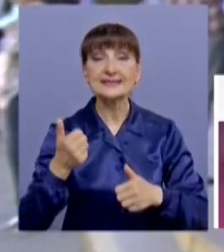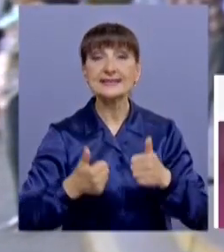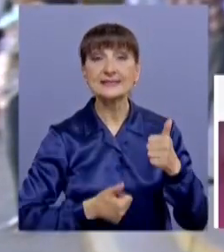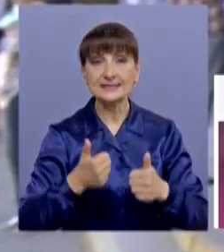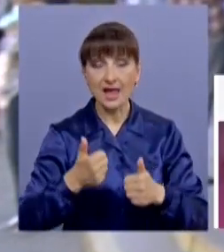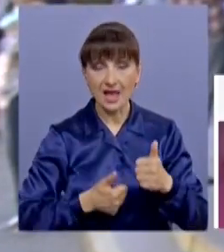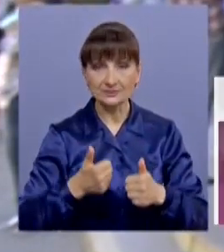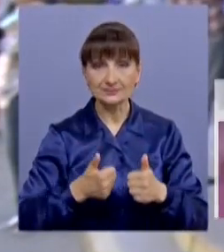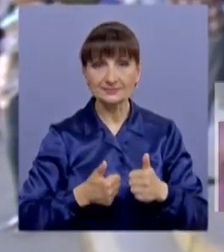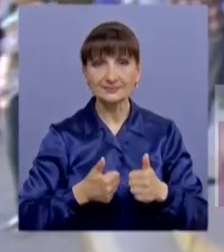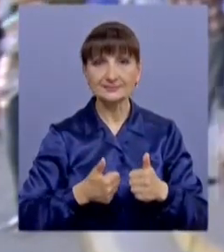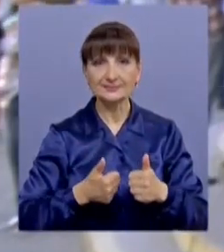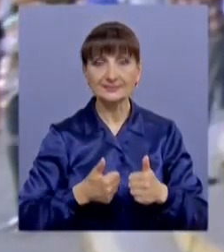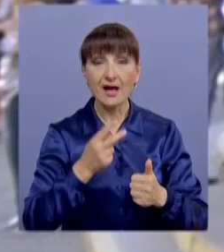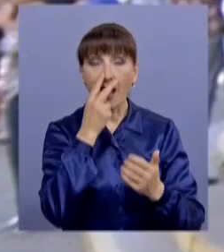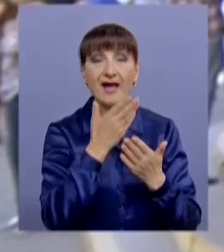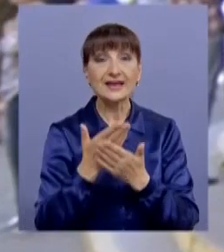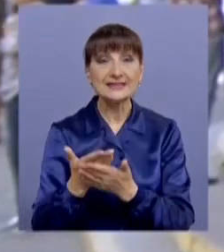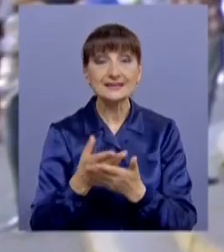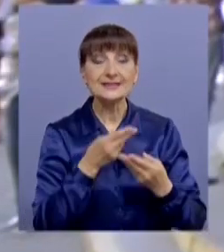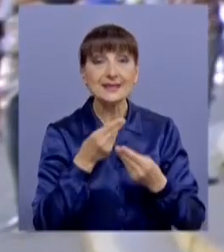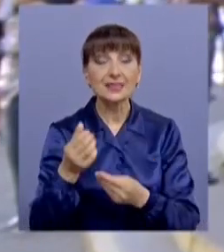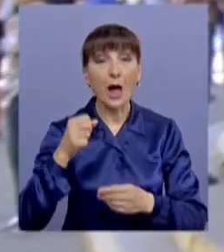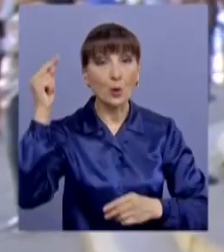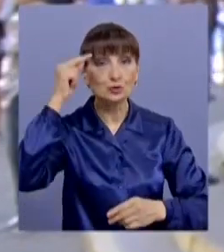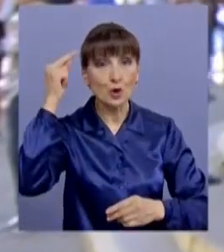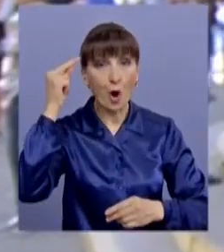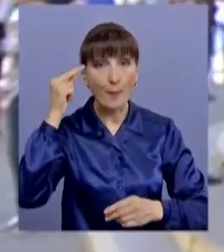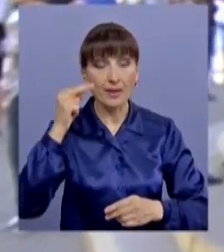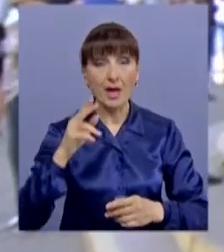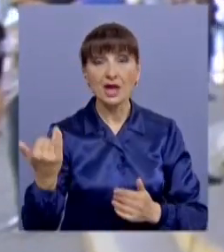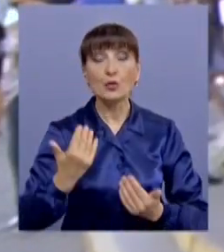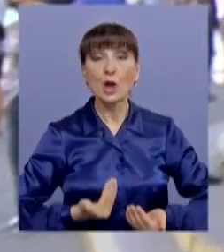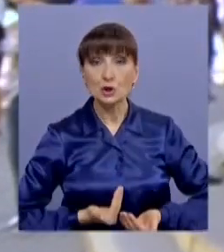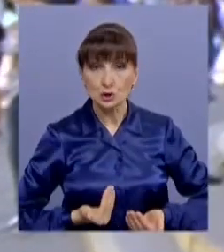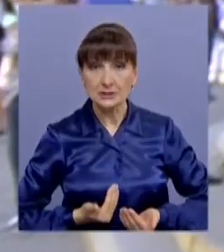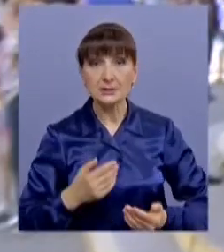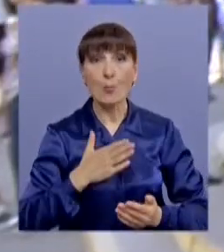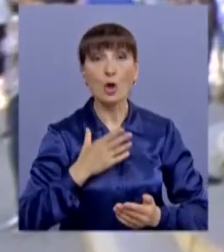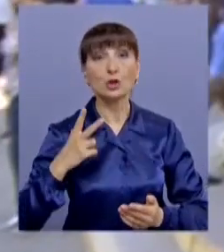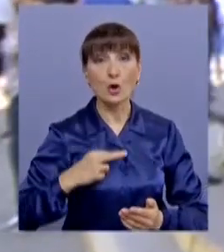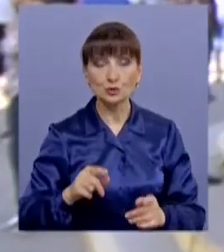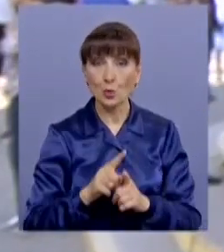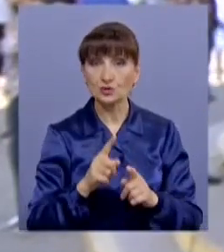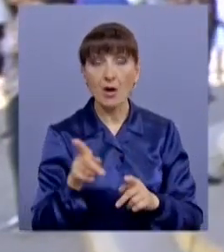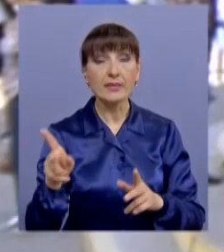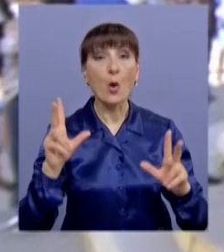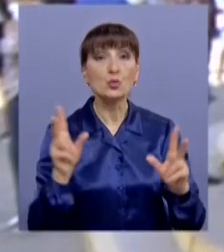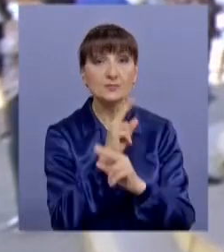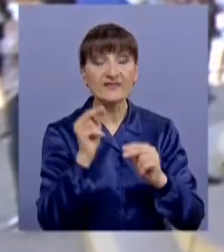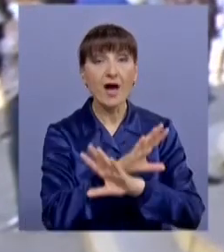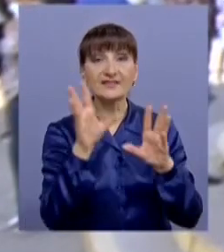состязания отразились полностью даже на учебе, на личной жизни нашей дочери. Вот. Она